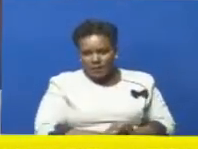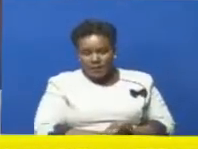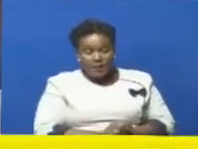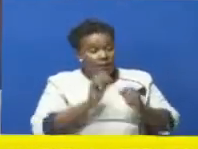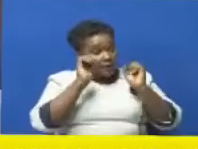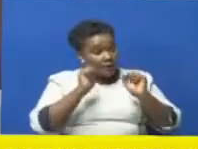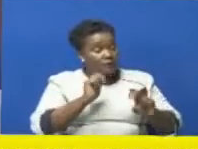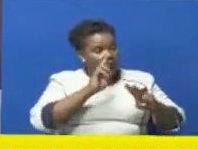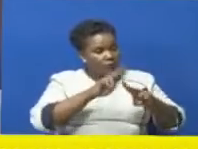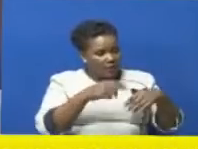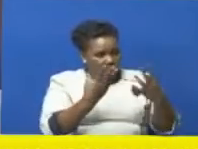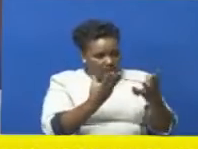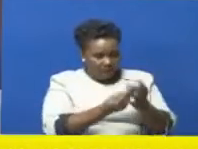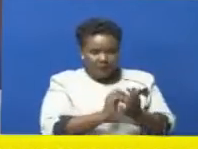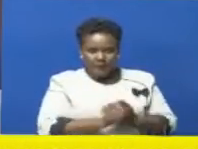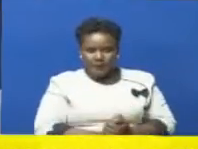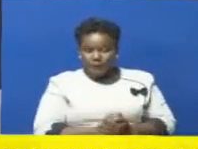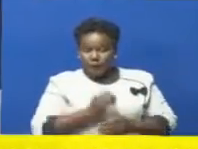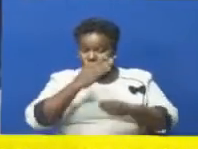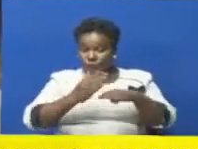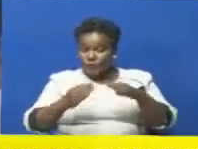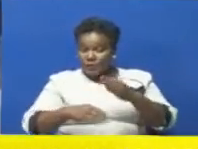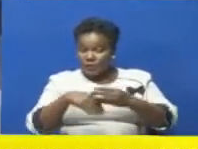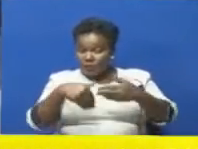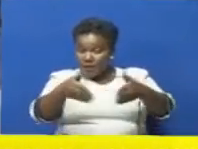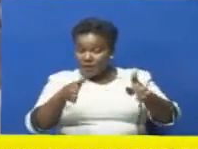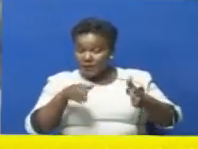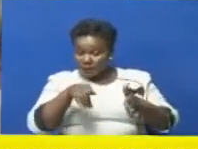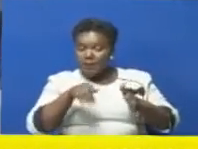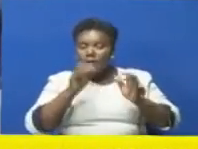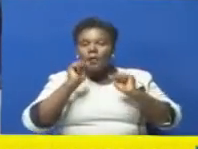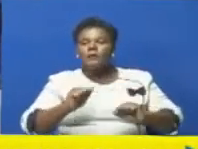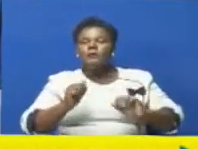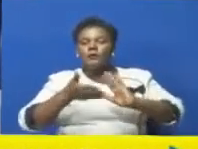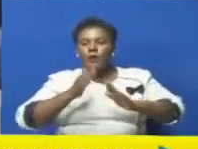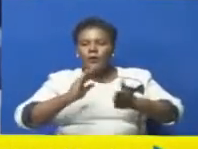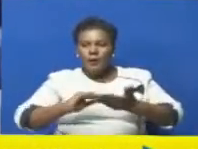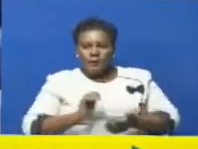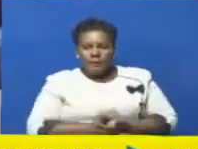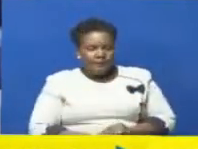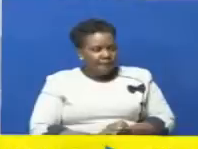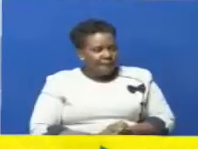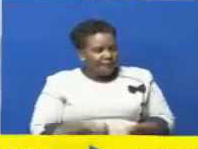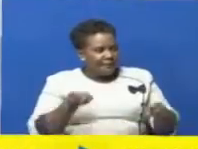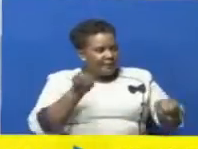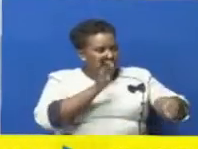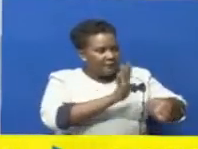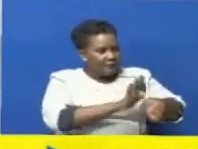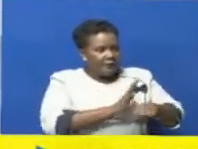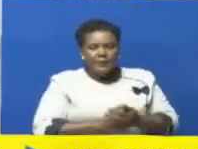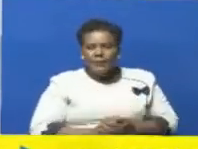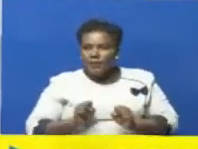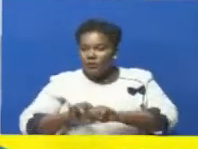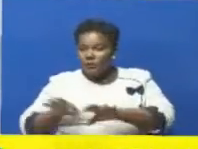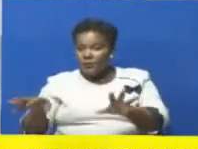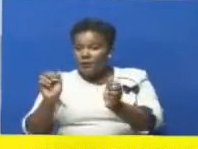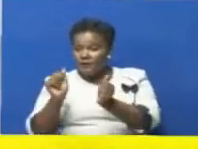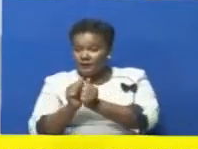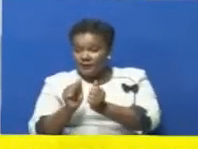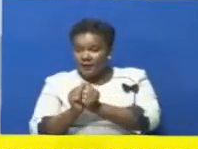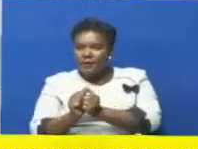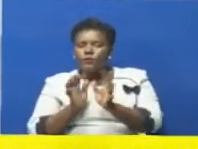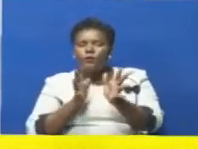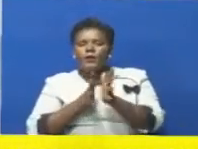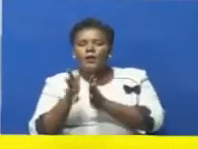pamoja kwenye haya madarasa 83. Baadhi ya wasambazaji wa vifaa vya ujenzi na mafundi wanataja sababu za wao kushindwa